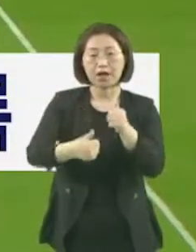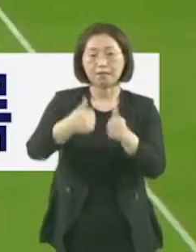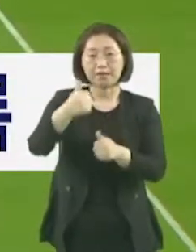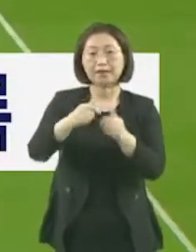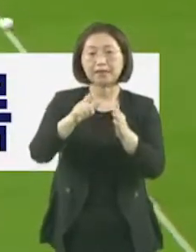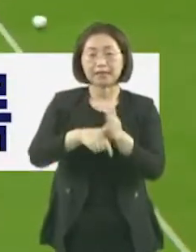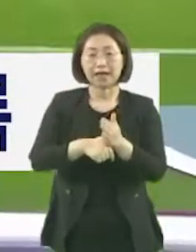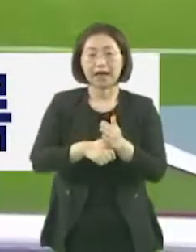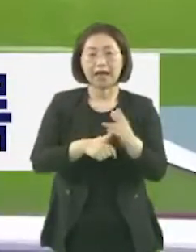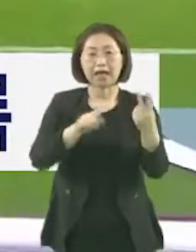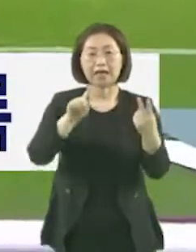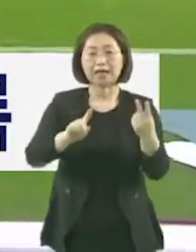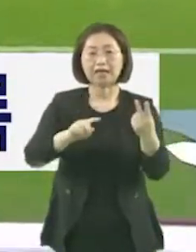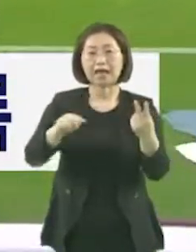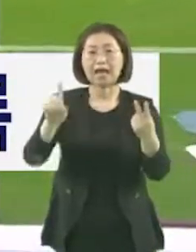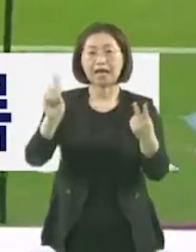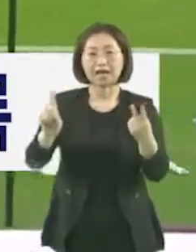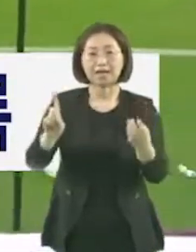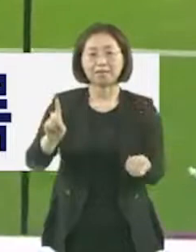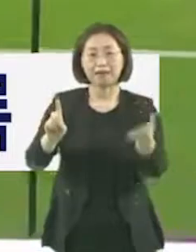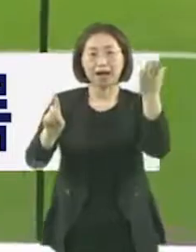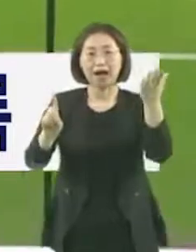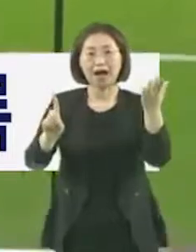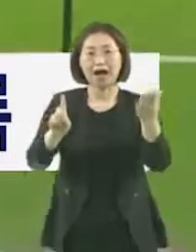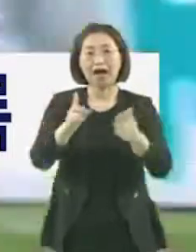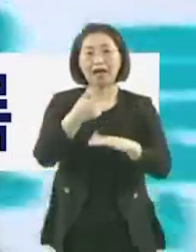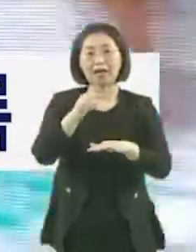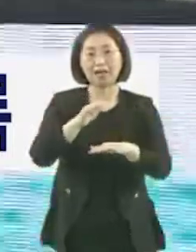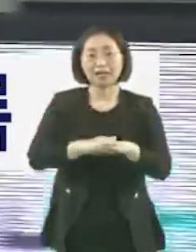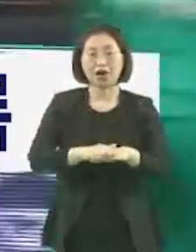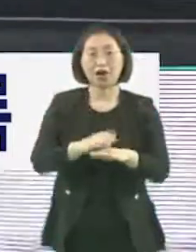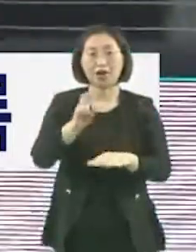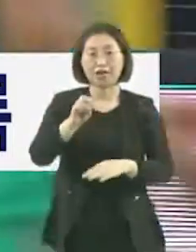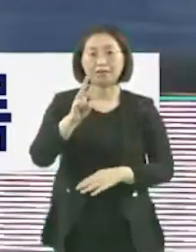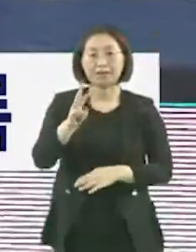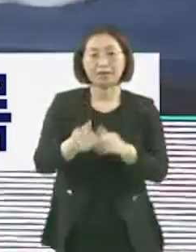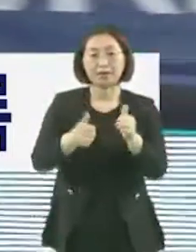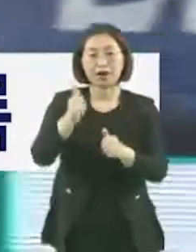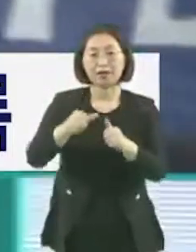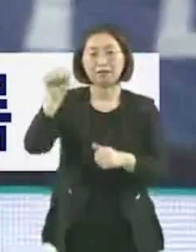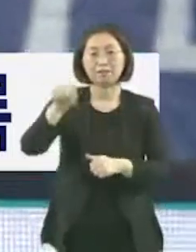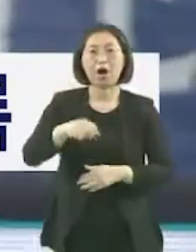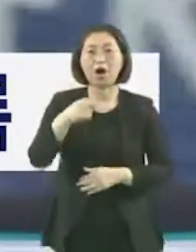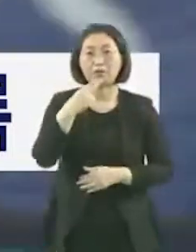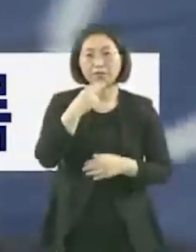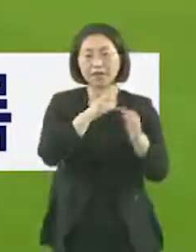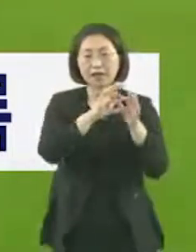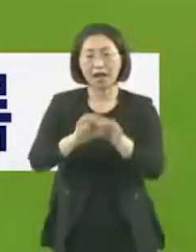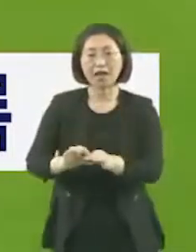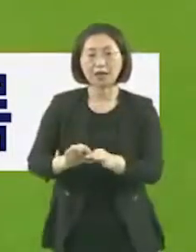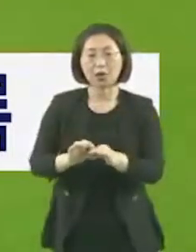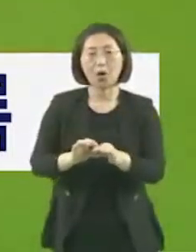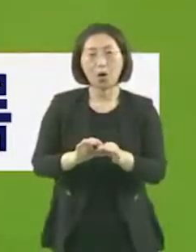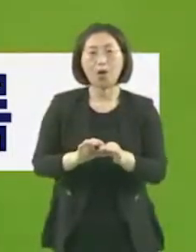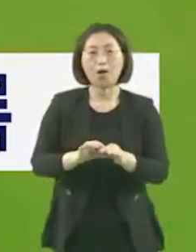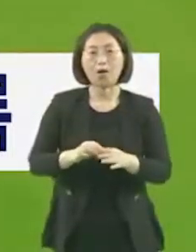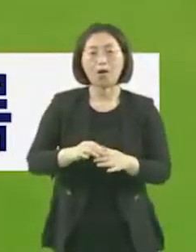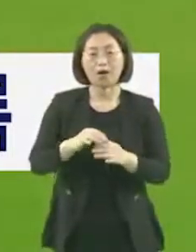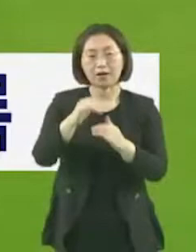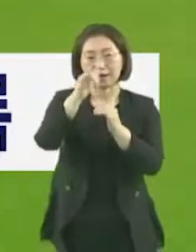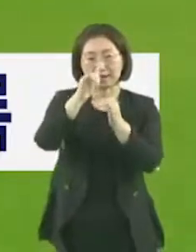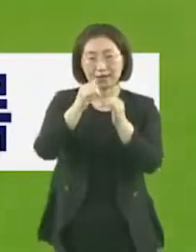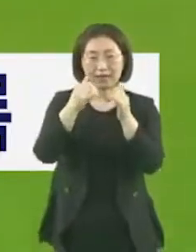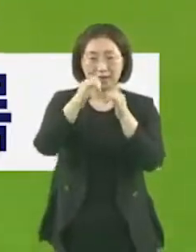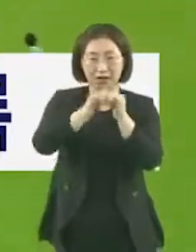매치에서 2대 1 역전승을 거두며 홈 23 경기 무패 행진을 이어가 k 리그 역대 차다 타이기록을 세웠습니다